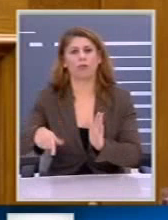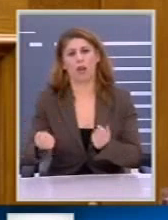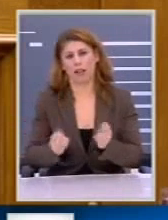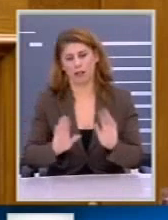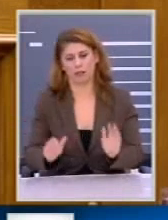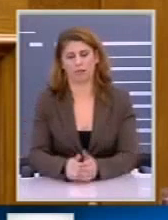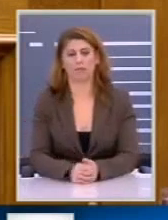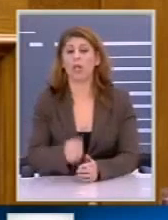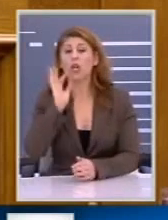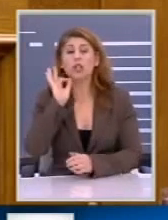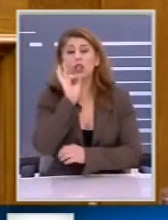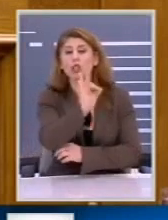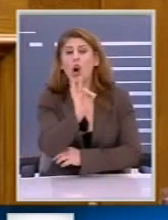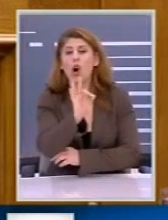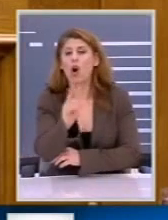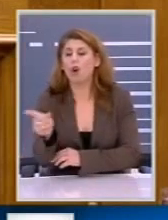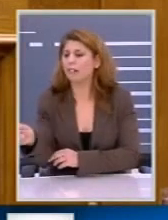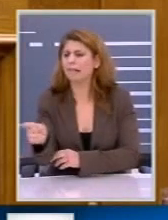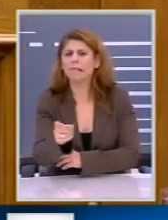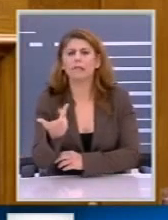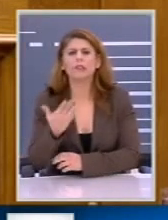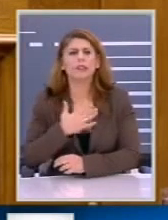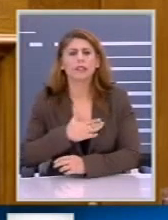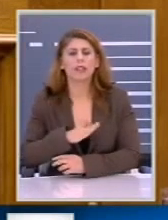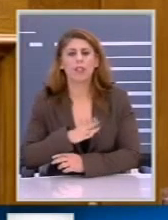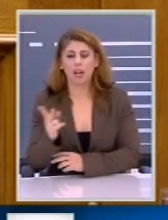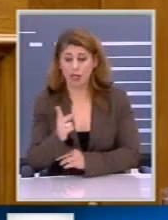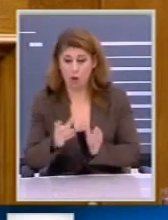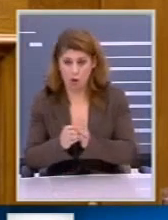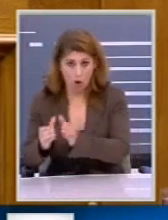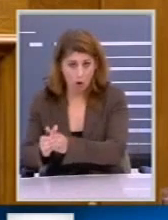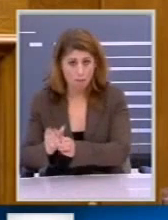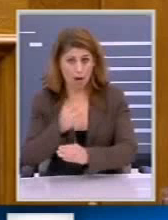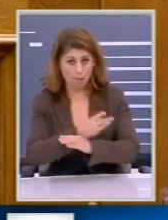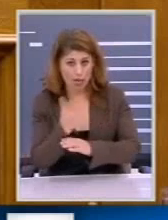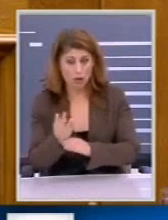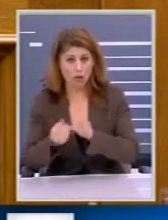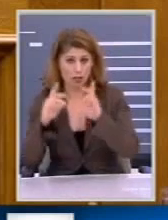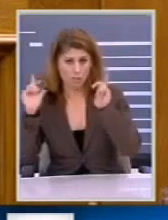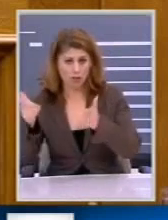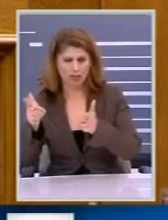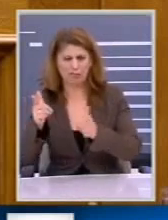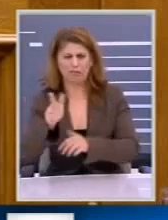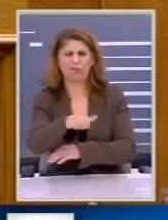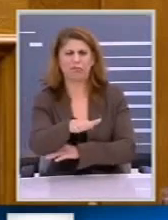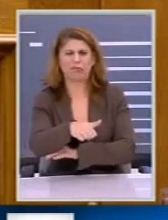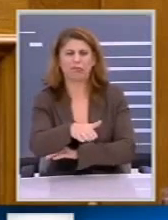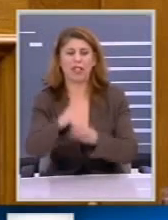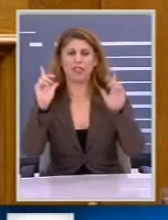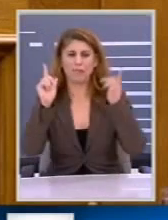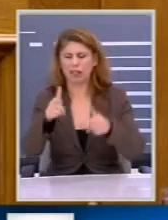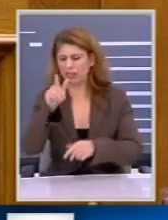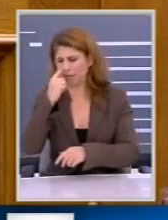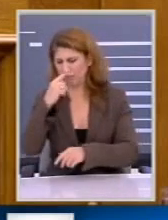Επιδιώκοντας να αποκτήσουν δωρεάν ξένο χρήμα, τα δύο κόμματα έδειξαν προκλητική αδιαφορία και περιφρόνηση στην ίδια την